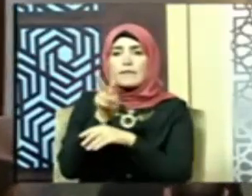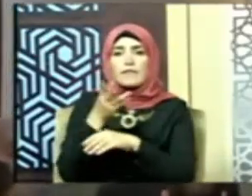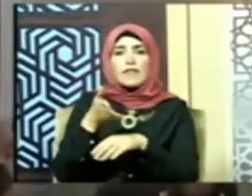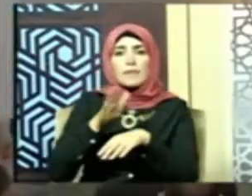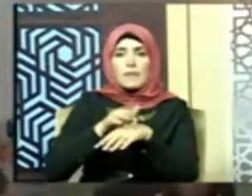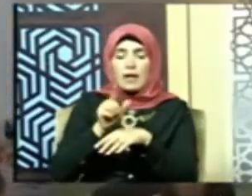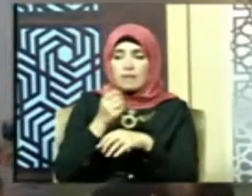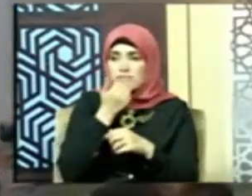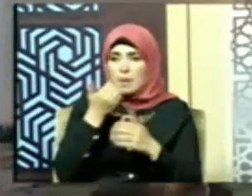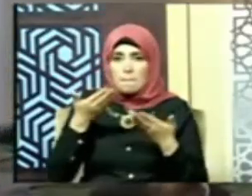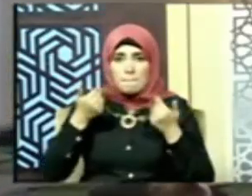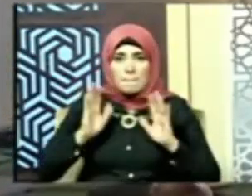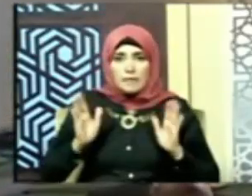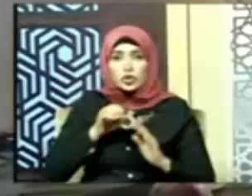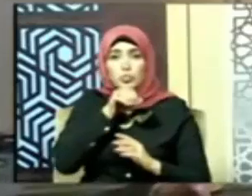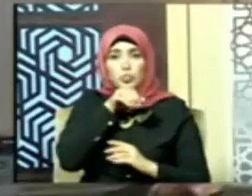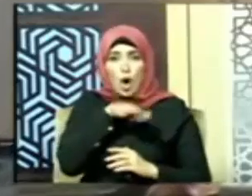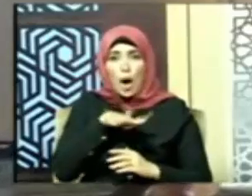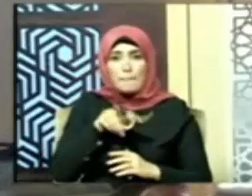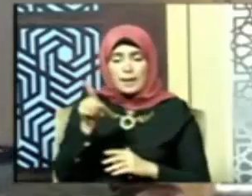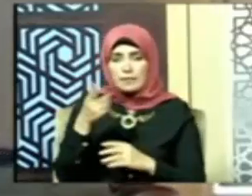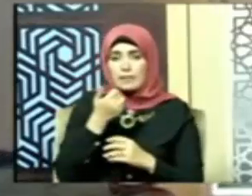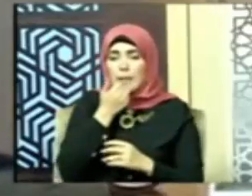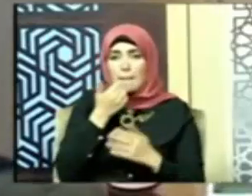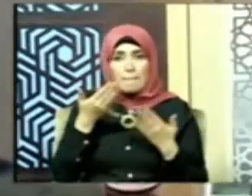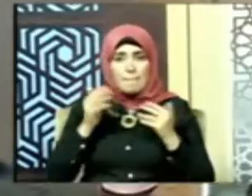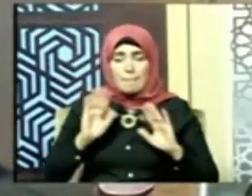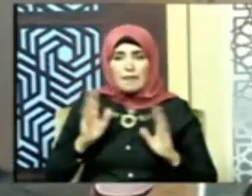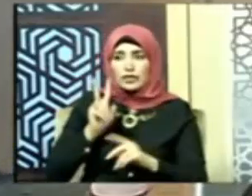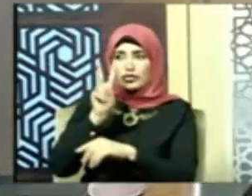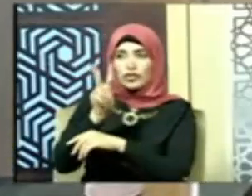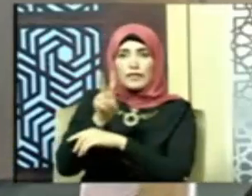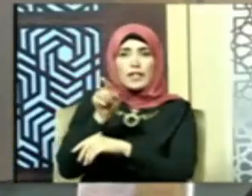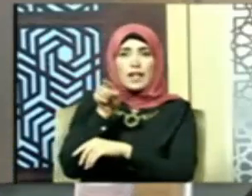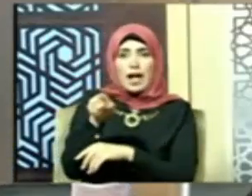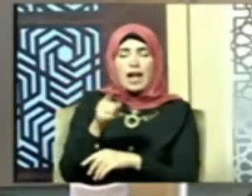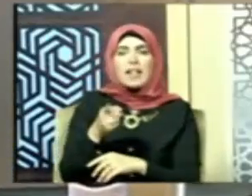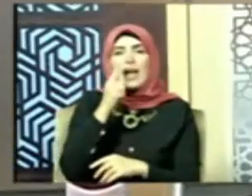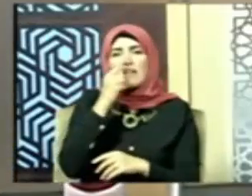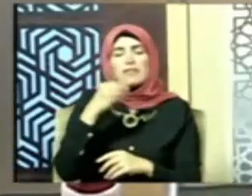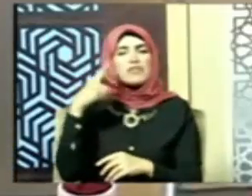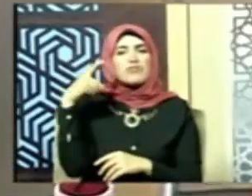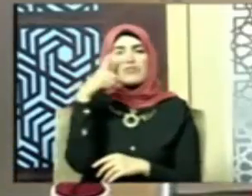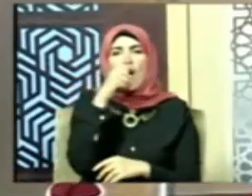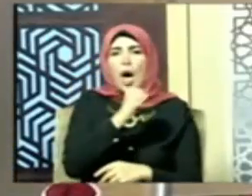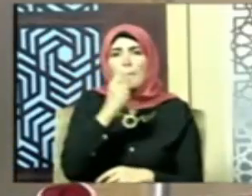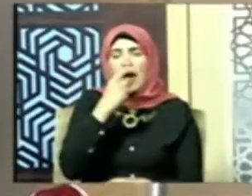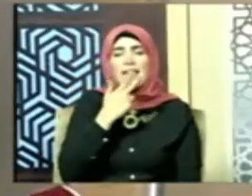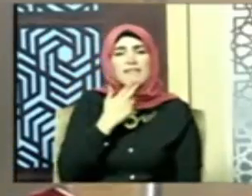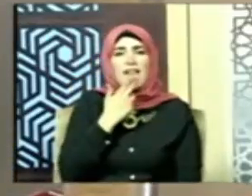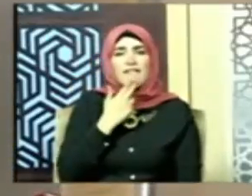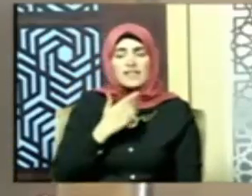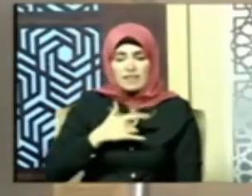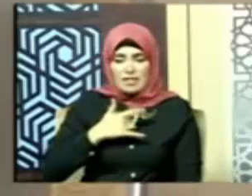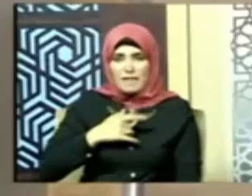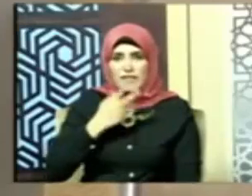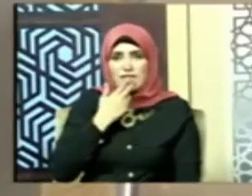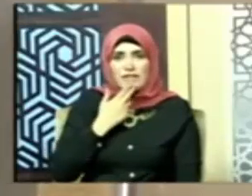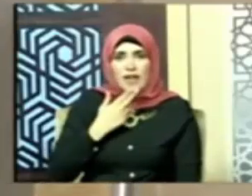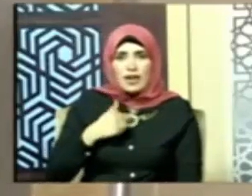البراءة أمر في غاية الصعوبة على النفس النقية. وهنا تأتي